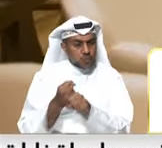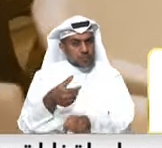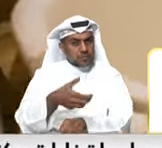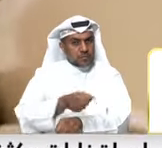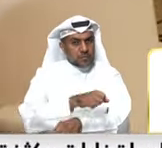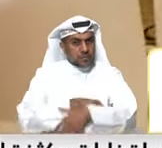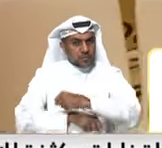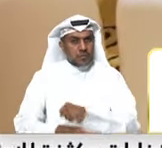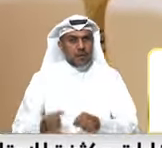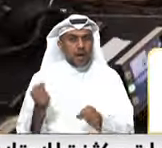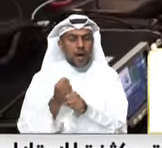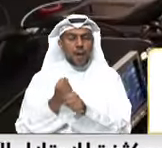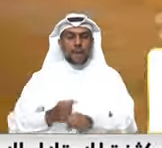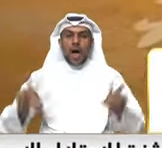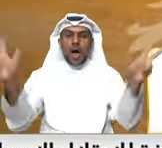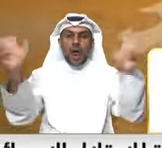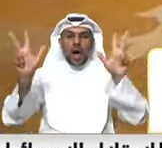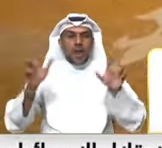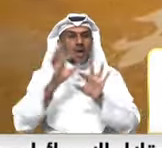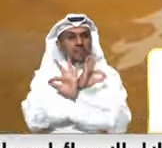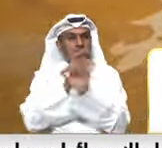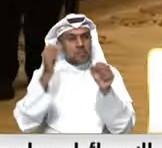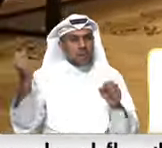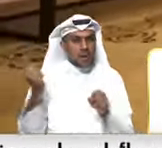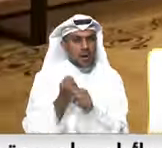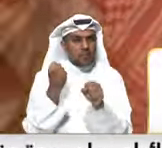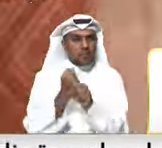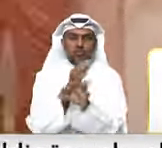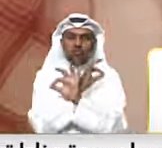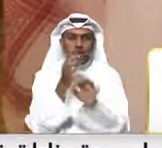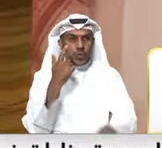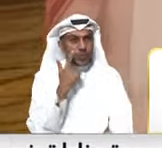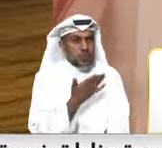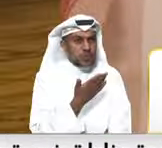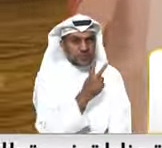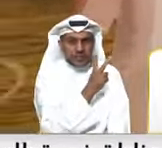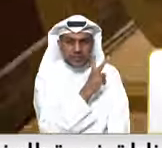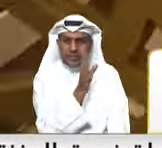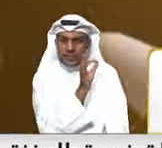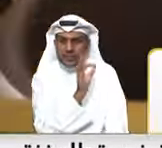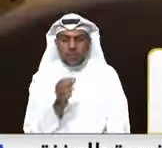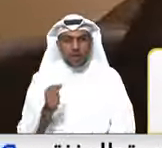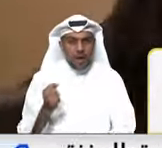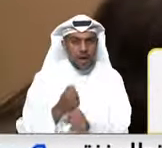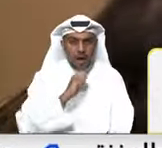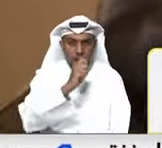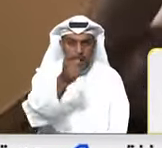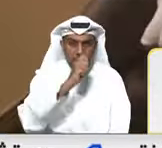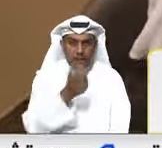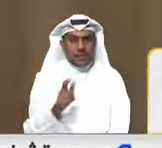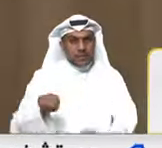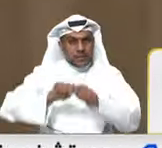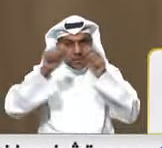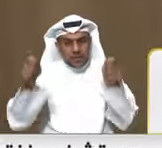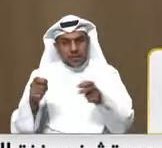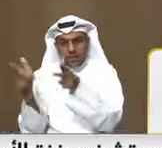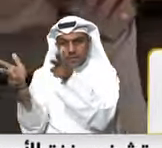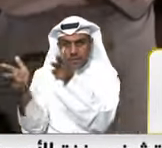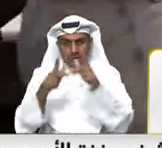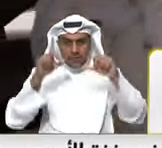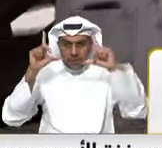المركز الإعلامي من خدمات اللوجستية وتجهيزات فنية وتقنية لتغطية وقائع القمة